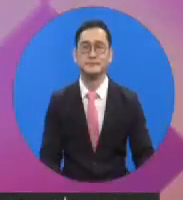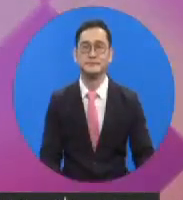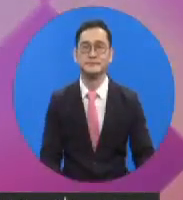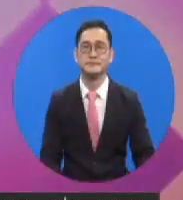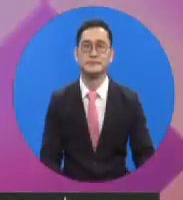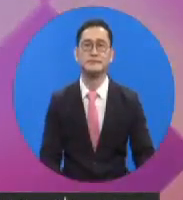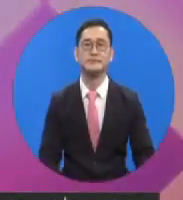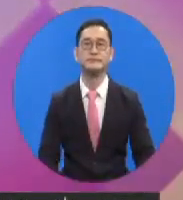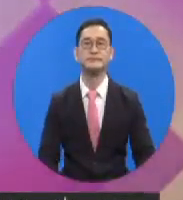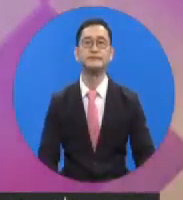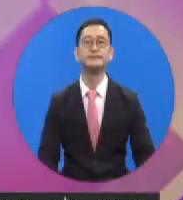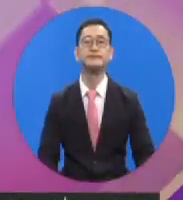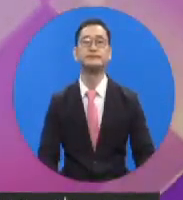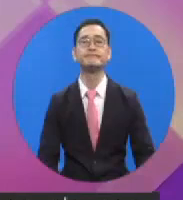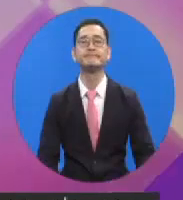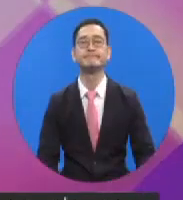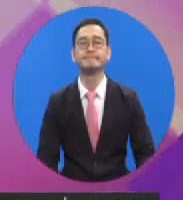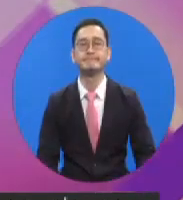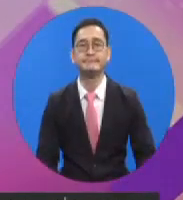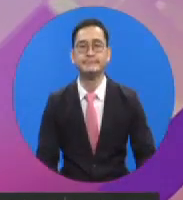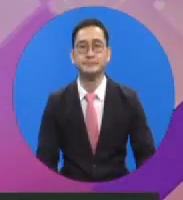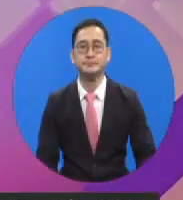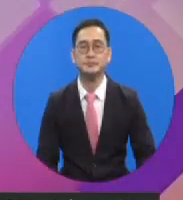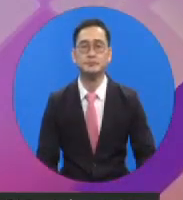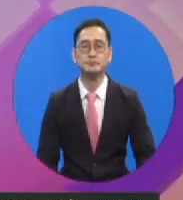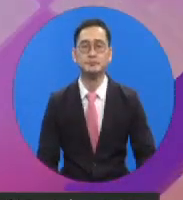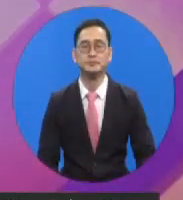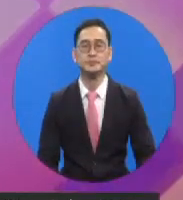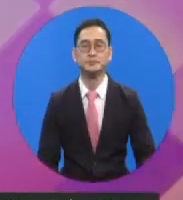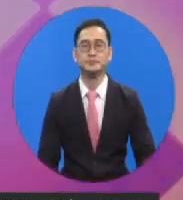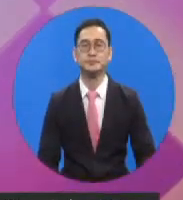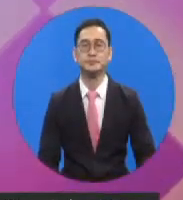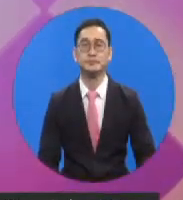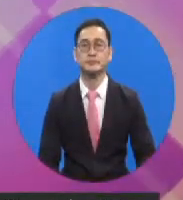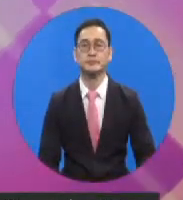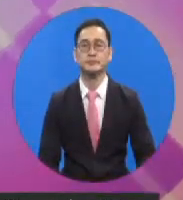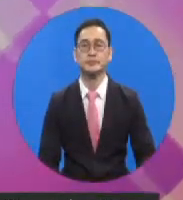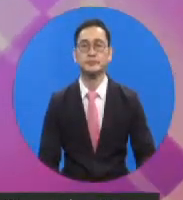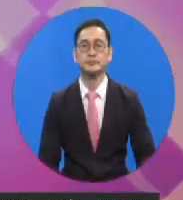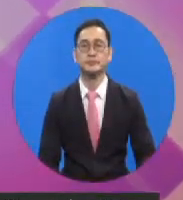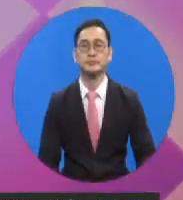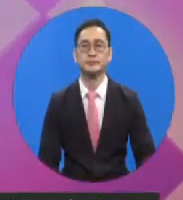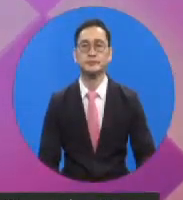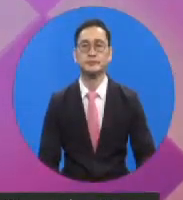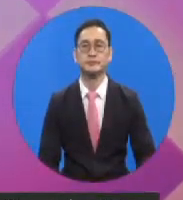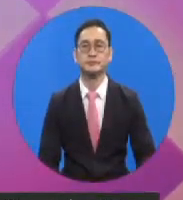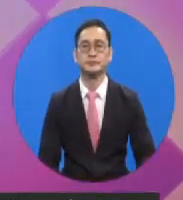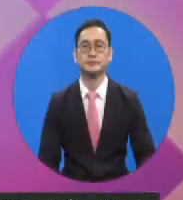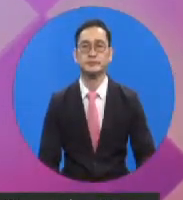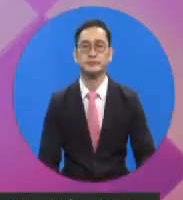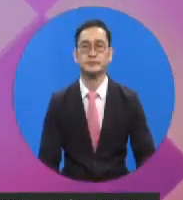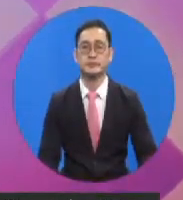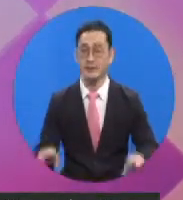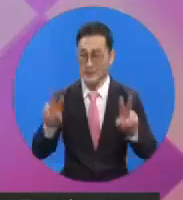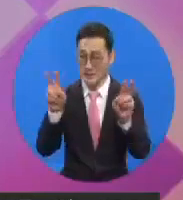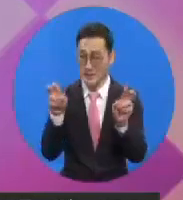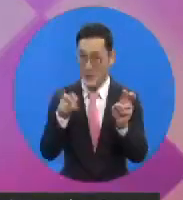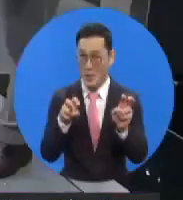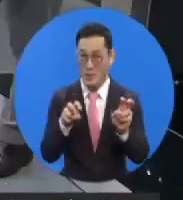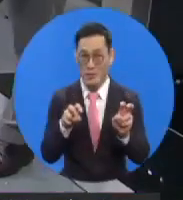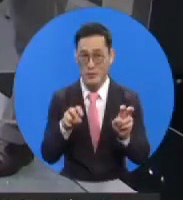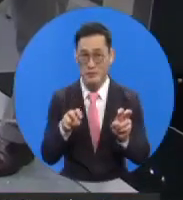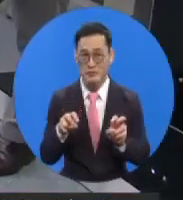비대위원님. 예. 저희 오늘 톱뉴스 주제 제목도 총장은 장관의 부하인가?